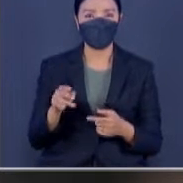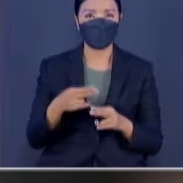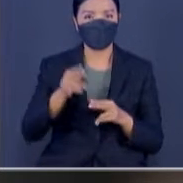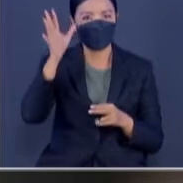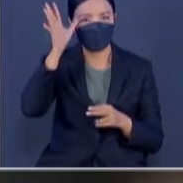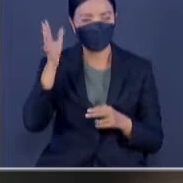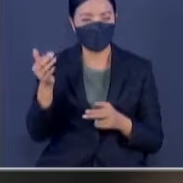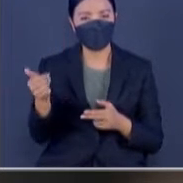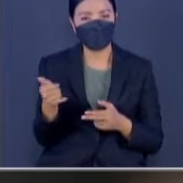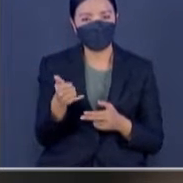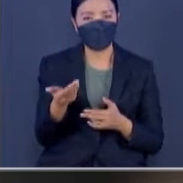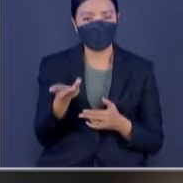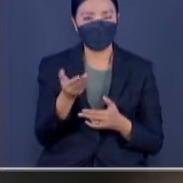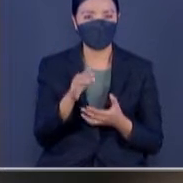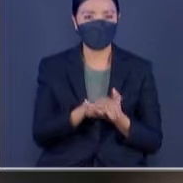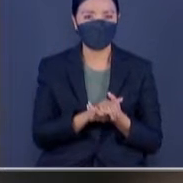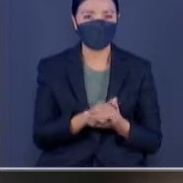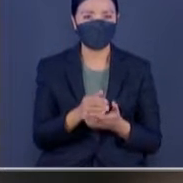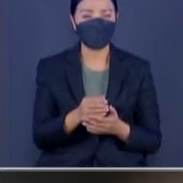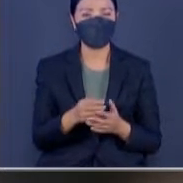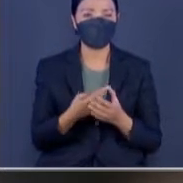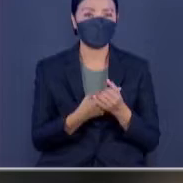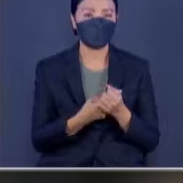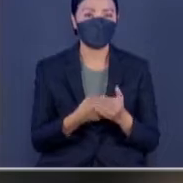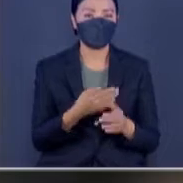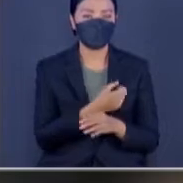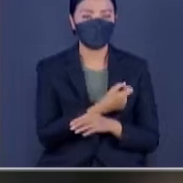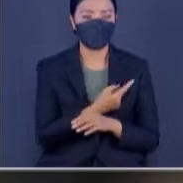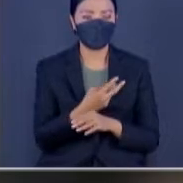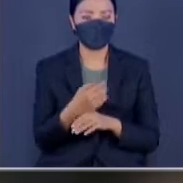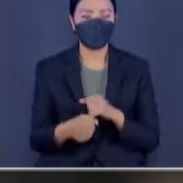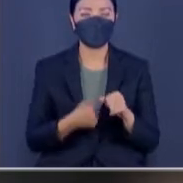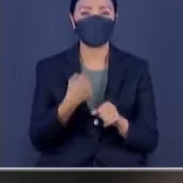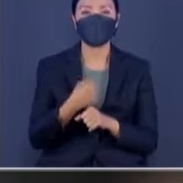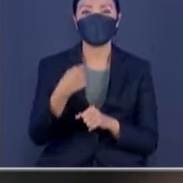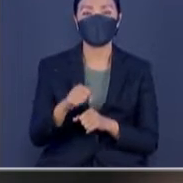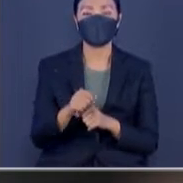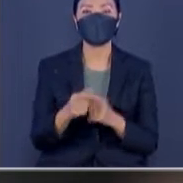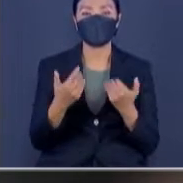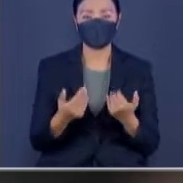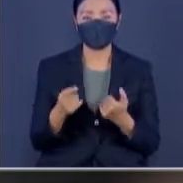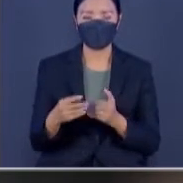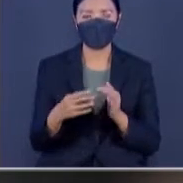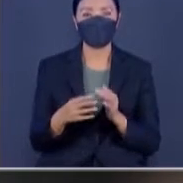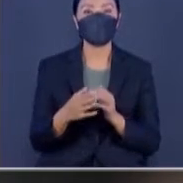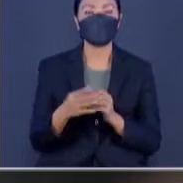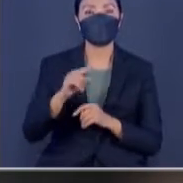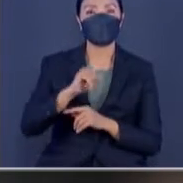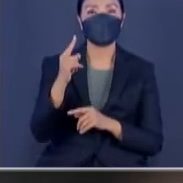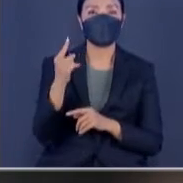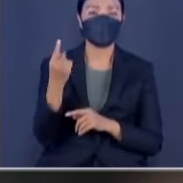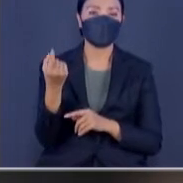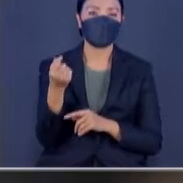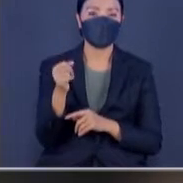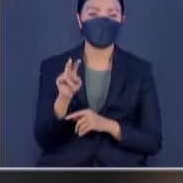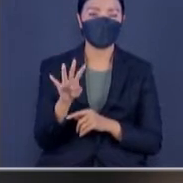หิรันแต่งงานในวันครบรอบ10ปีเมื่อช่วงปลายปีที่แล้วค่ะล่าสุดทั้งคู่ก็ได้ถือฤกษ์ดีเมื่อวานนี้14พฤศจิก